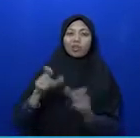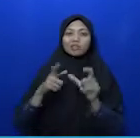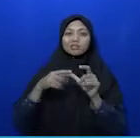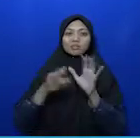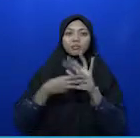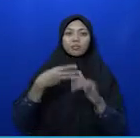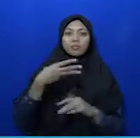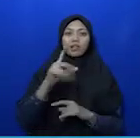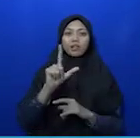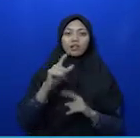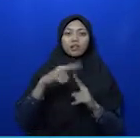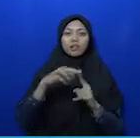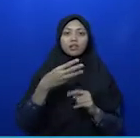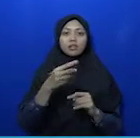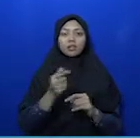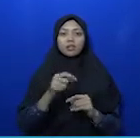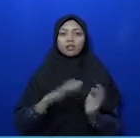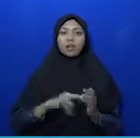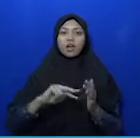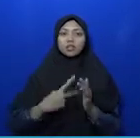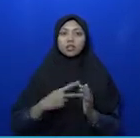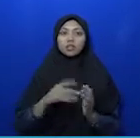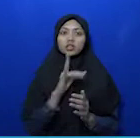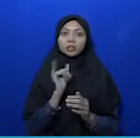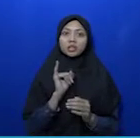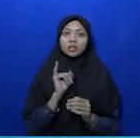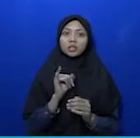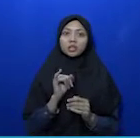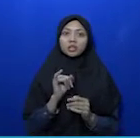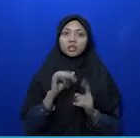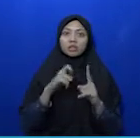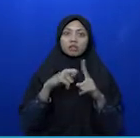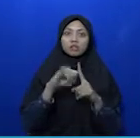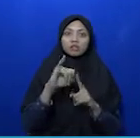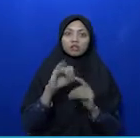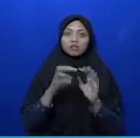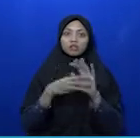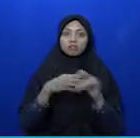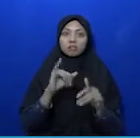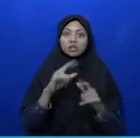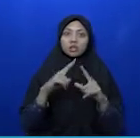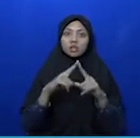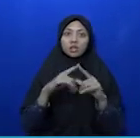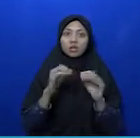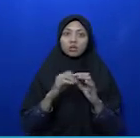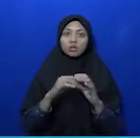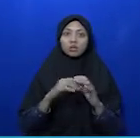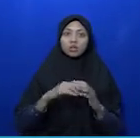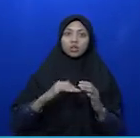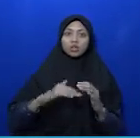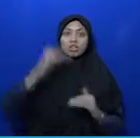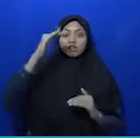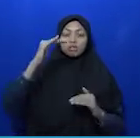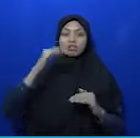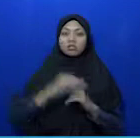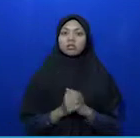hasil konsentrat yang dari Freeport itu dia langsung dikapalkan di luar negeri tadi. Nah kemudian dia